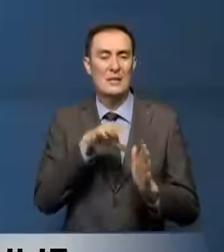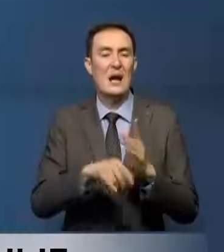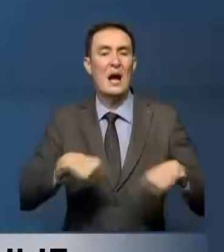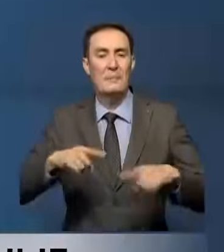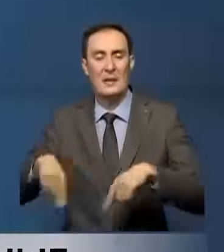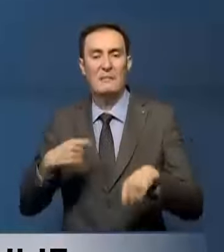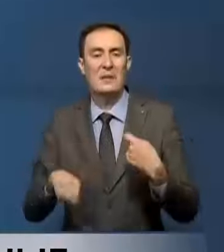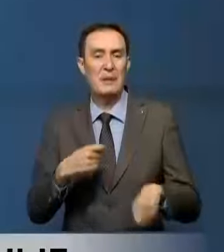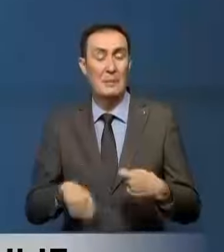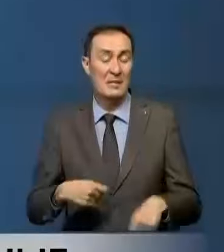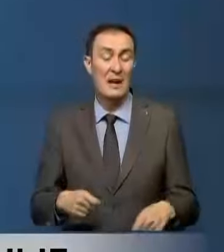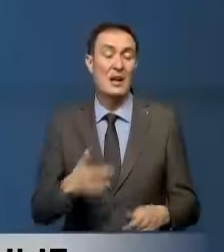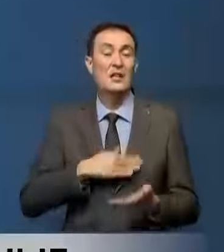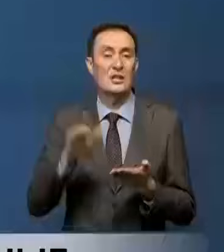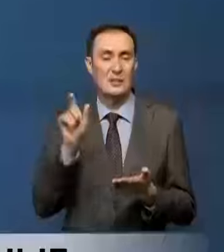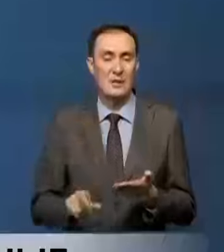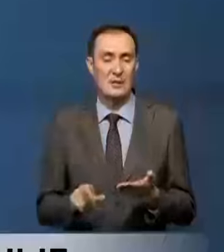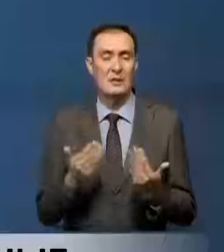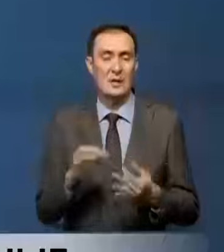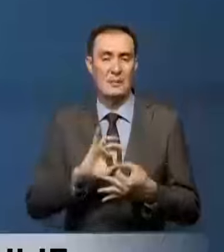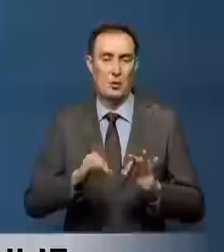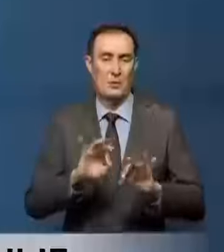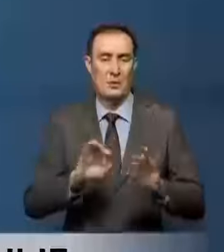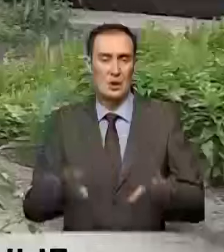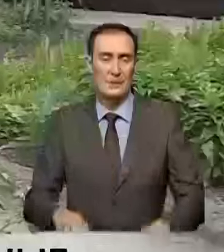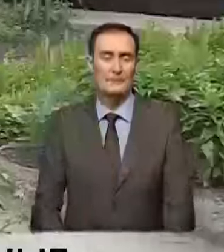объектов предпринимательства. Наталья Салькова с подробностями.